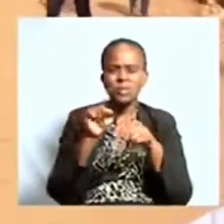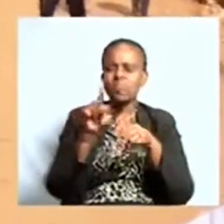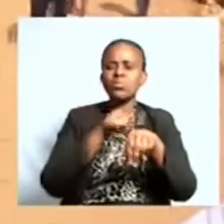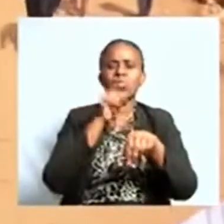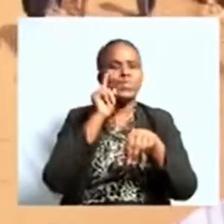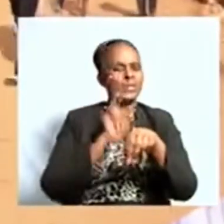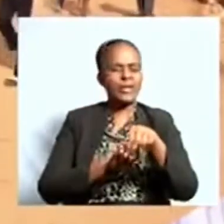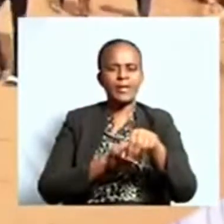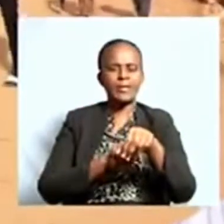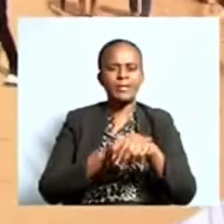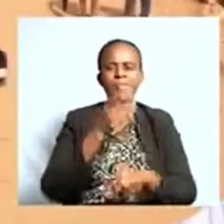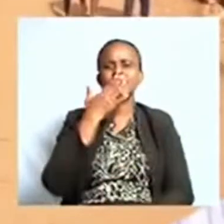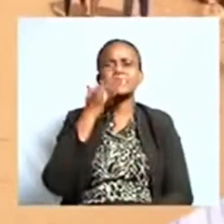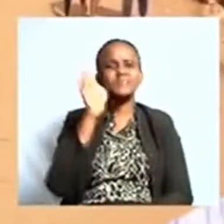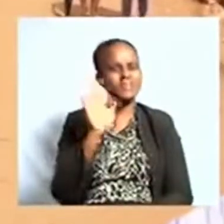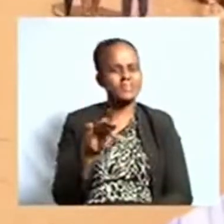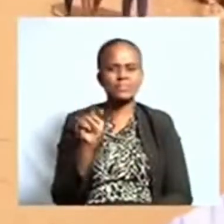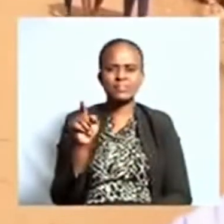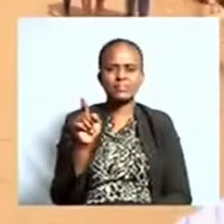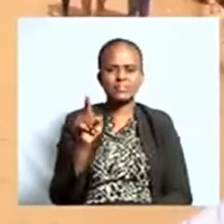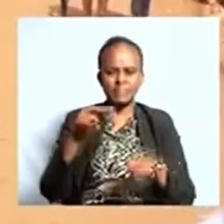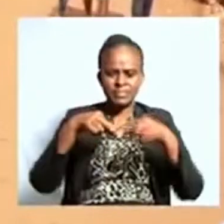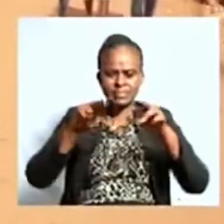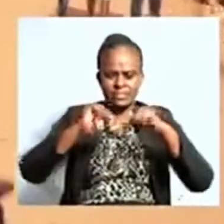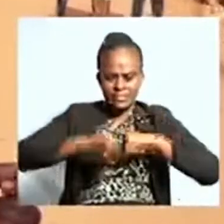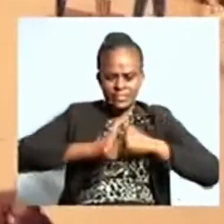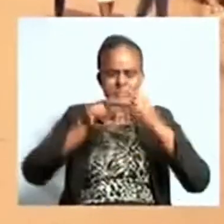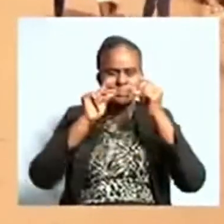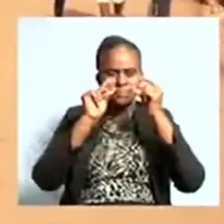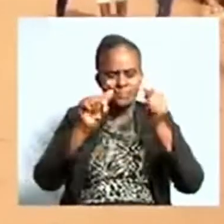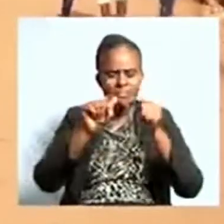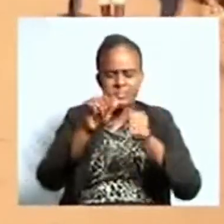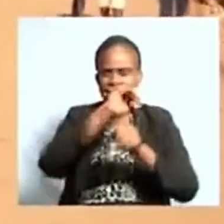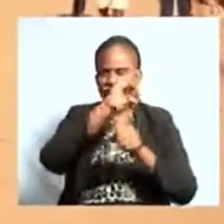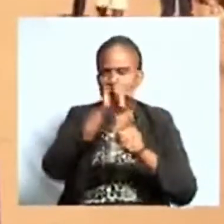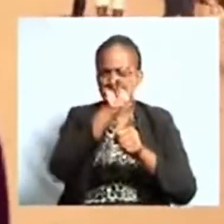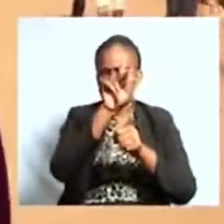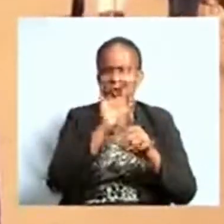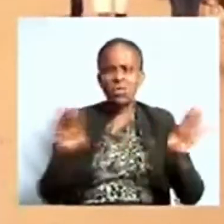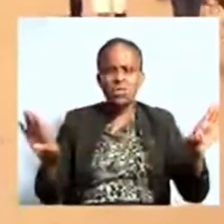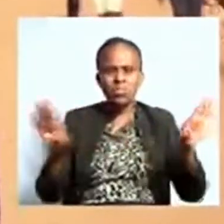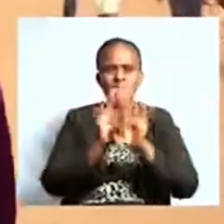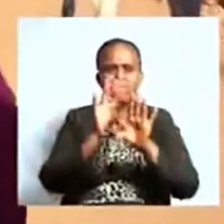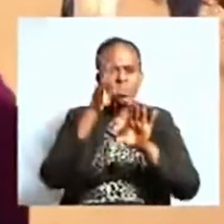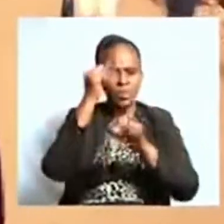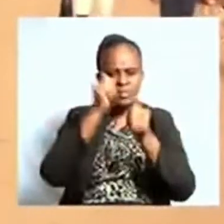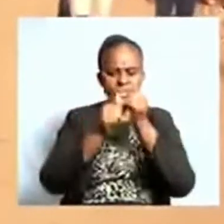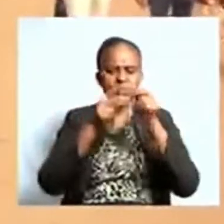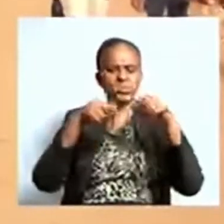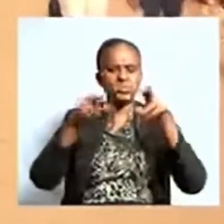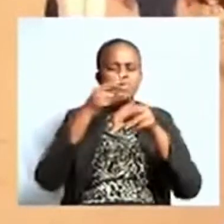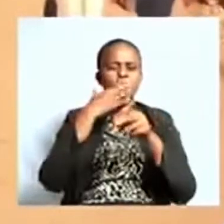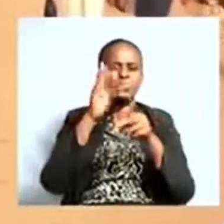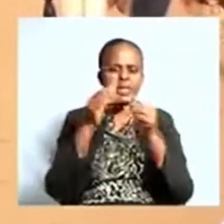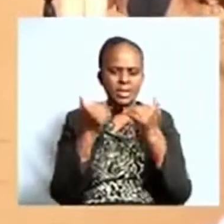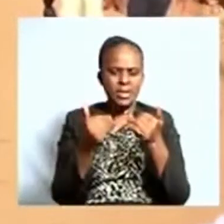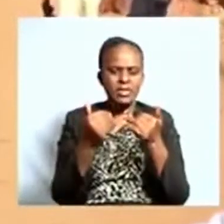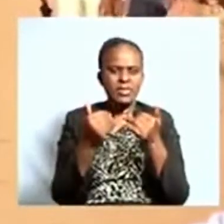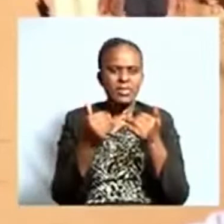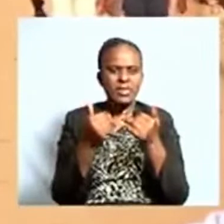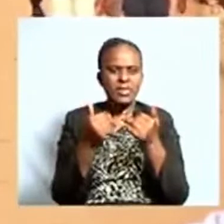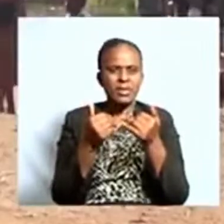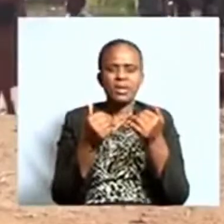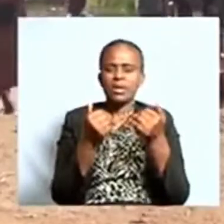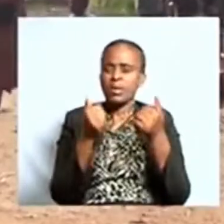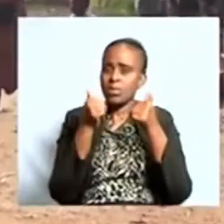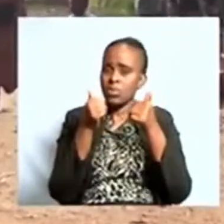itali yoipa maningi malodi stands ofika kuja kujeke wenza chivalira kamba ka lodi yoipa so apa mwamene kwambo